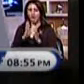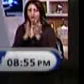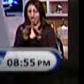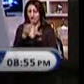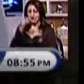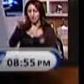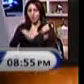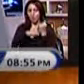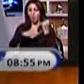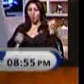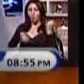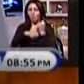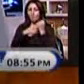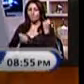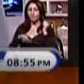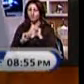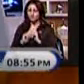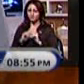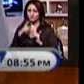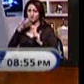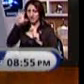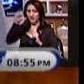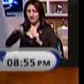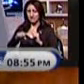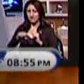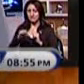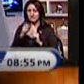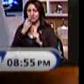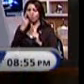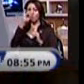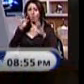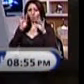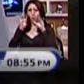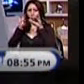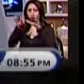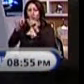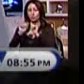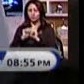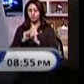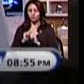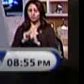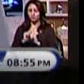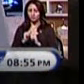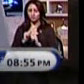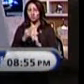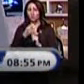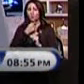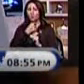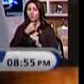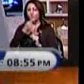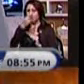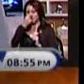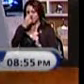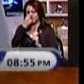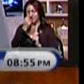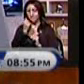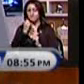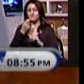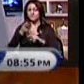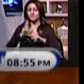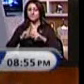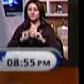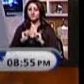أنا بوقف أكتر يومين عليهم إقبال. أنت واخد بالك؟ اللي هما الجمعة والسبت. فوقفت الجمعة والسبت